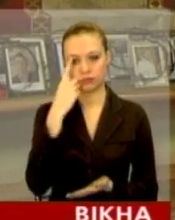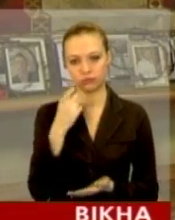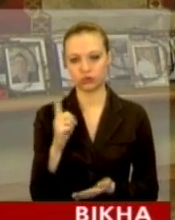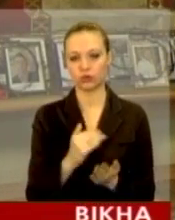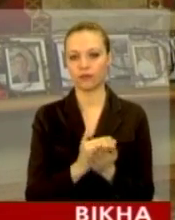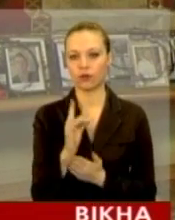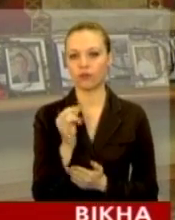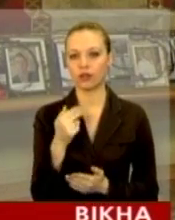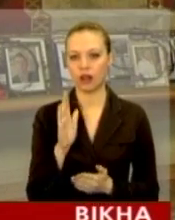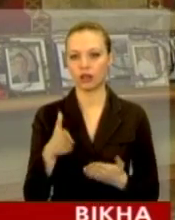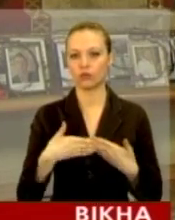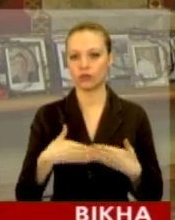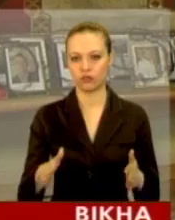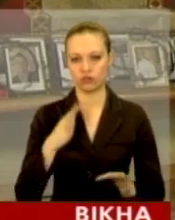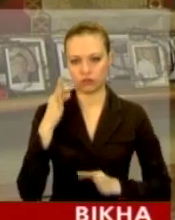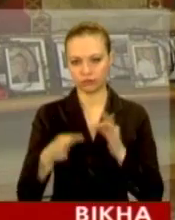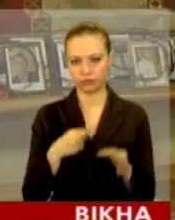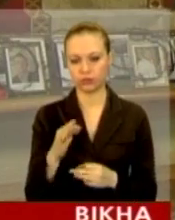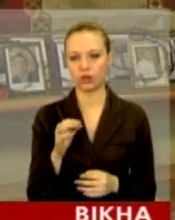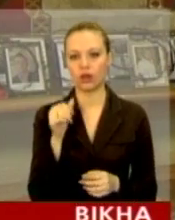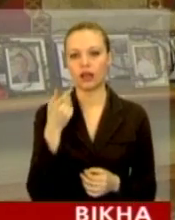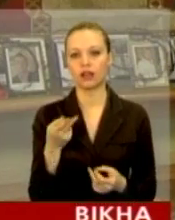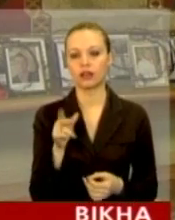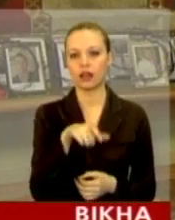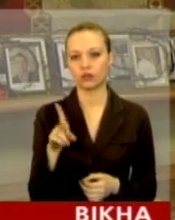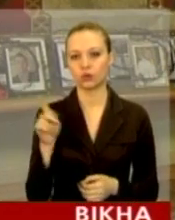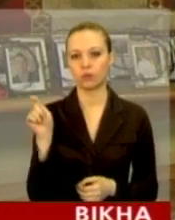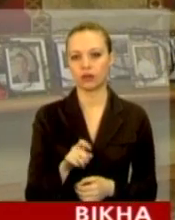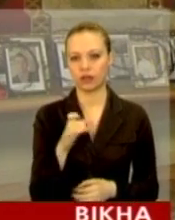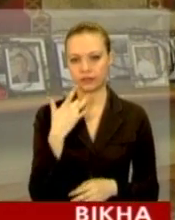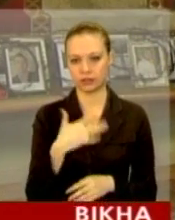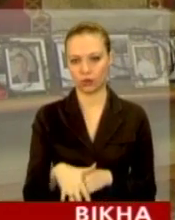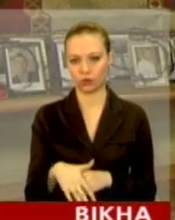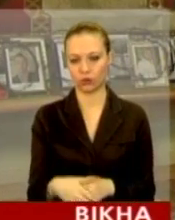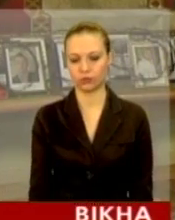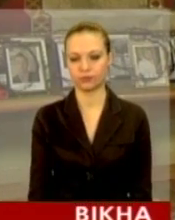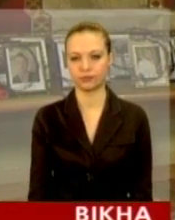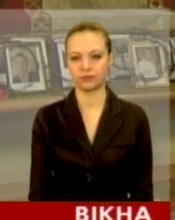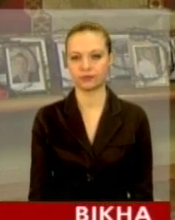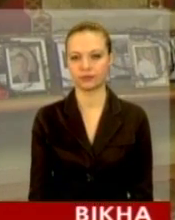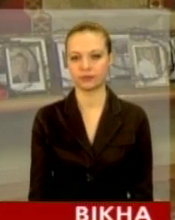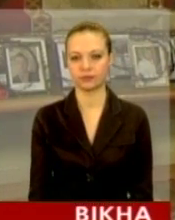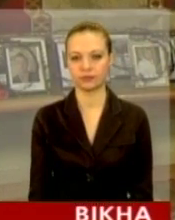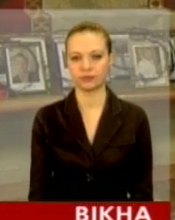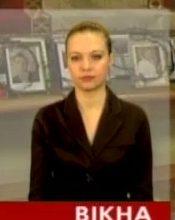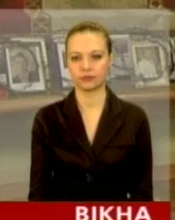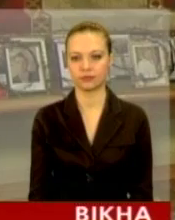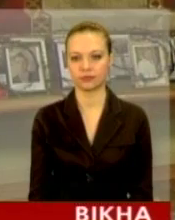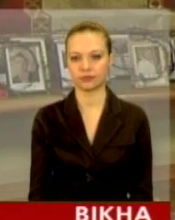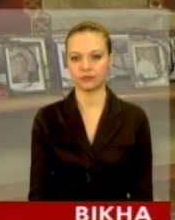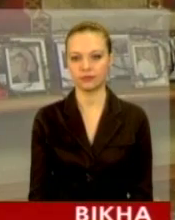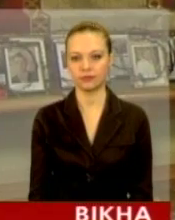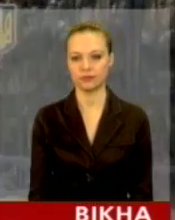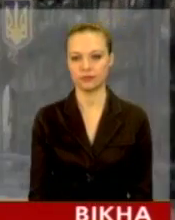що Верховна Рада буде відчинена цілодобово, особливо для тих, які приїхали із-за кордону. Юлія Чарко, Світлан Богославський, програма «Вікна